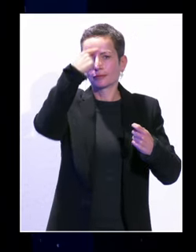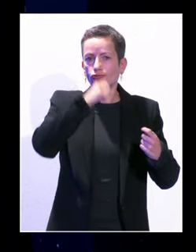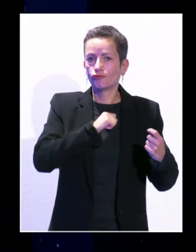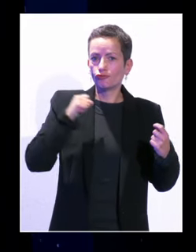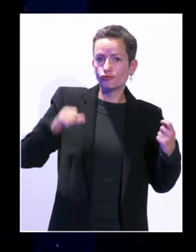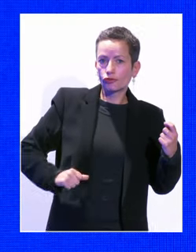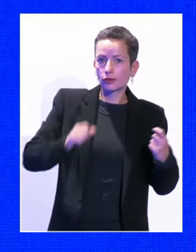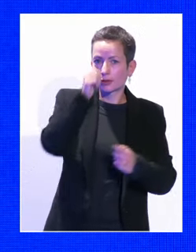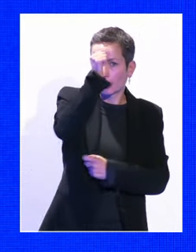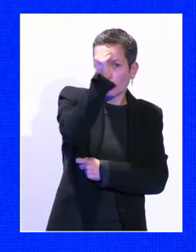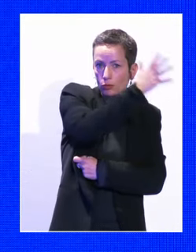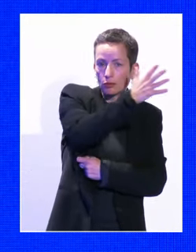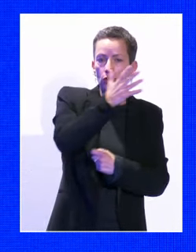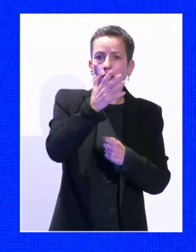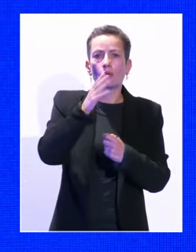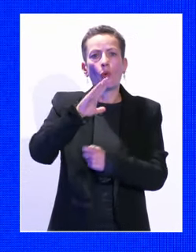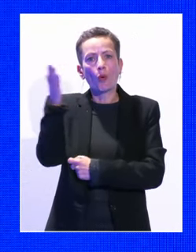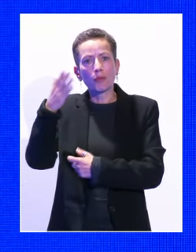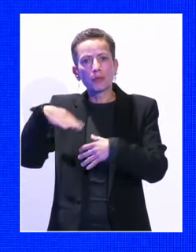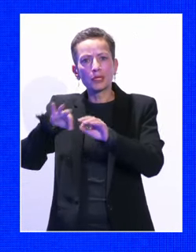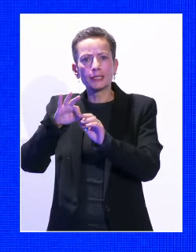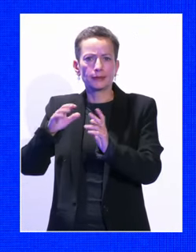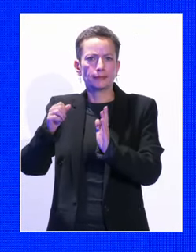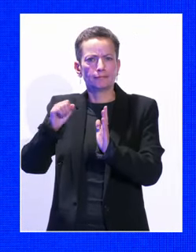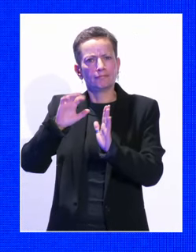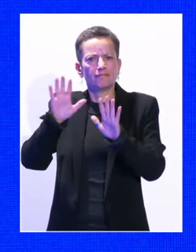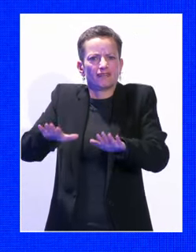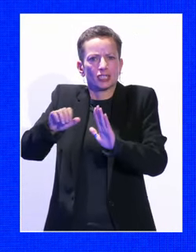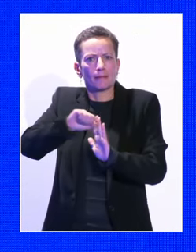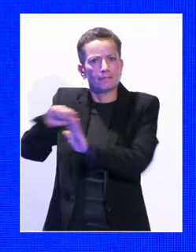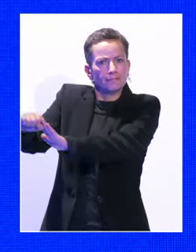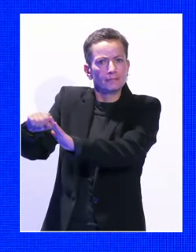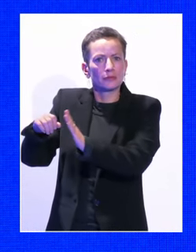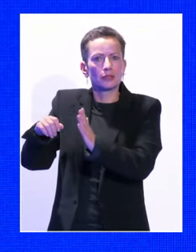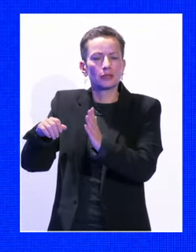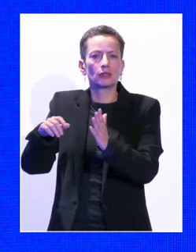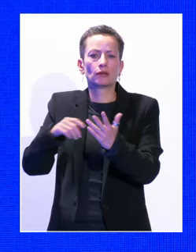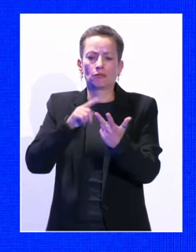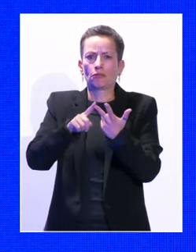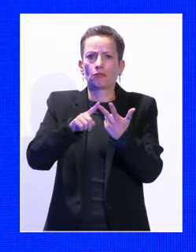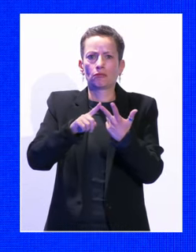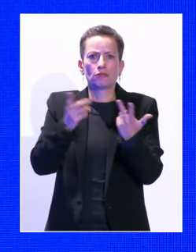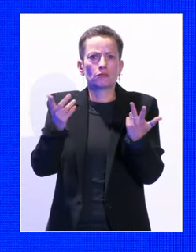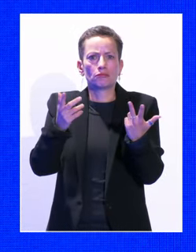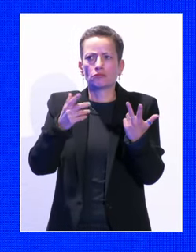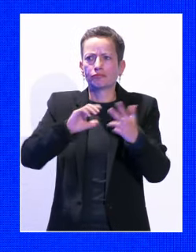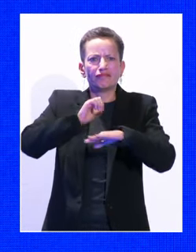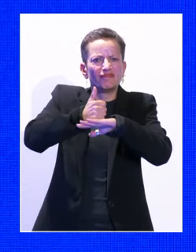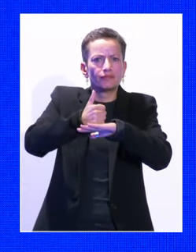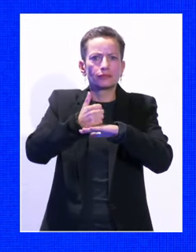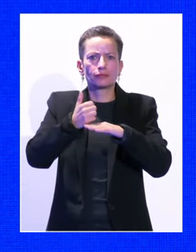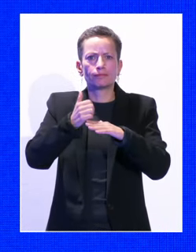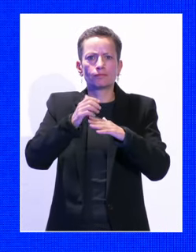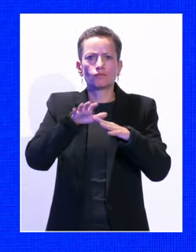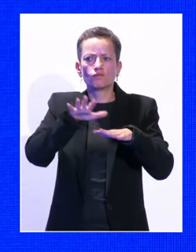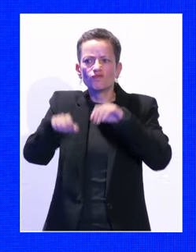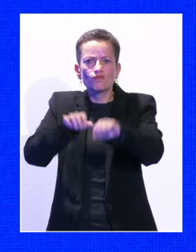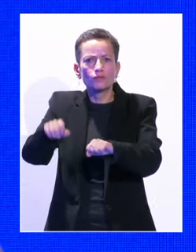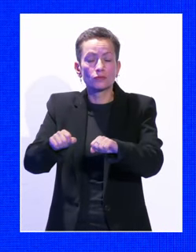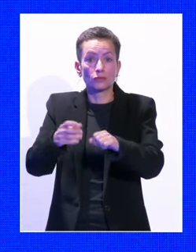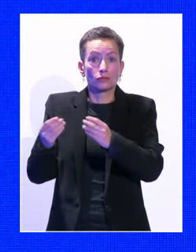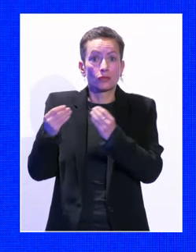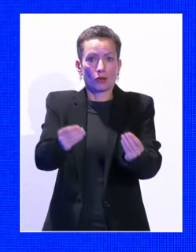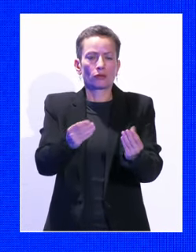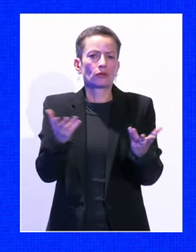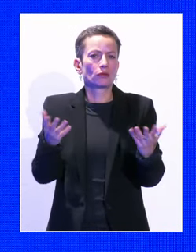autres idéologiques, les pays islamistes, les troisièmes nationalistes et impérialistes, mettant la force